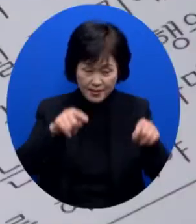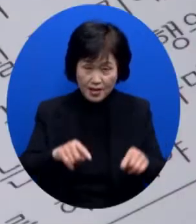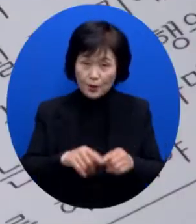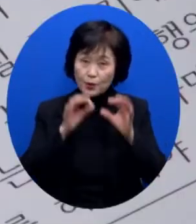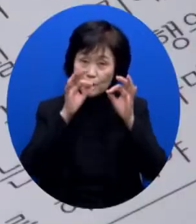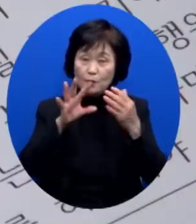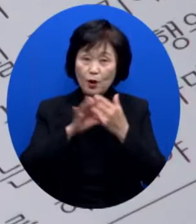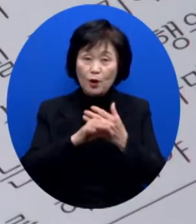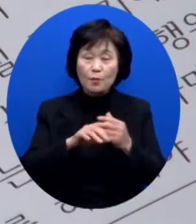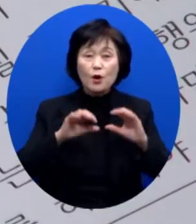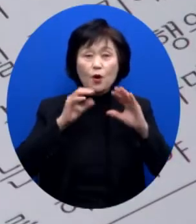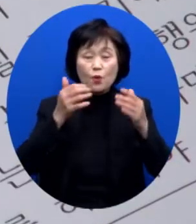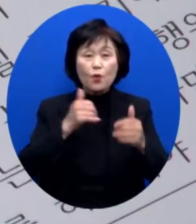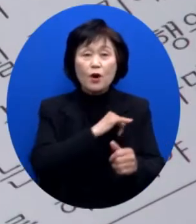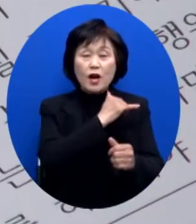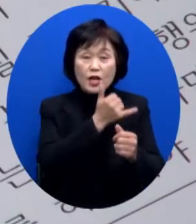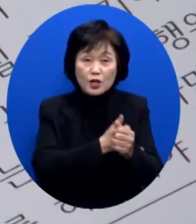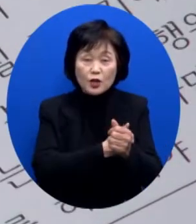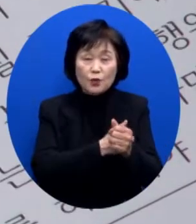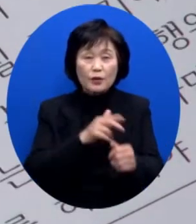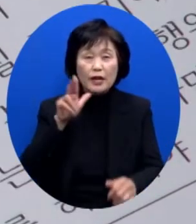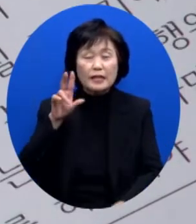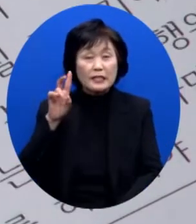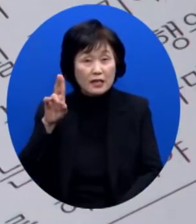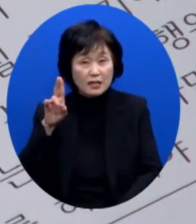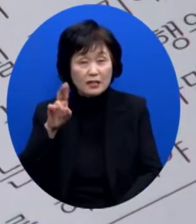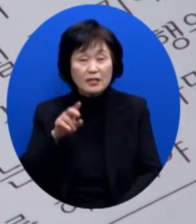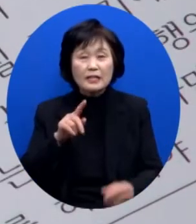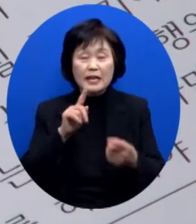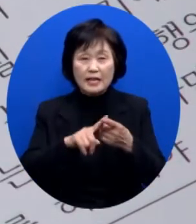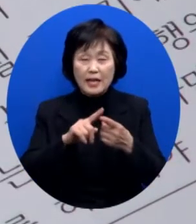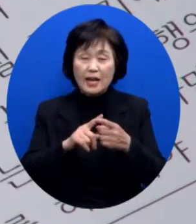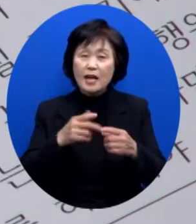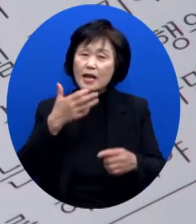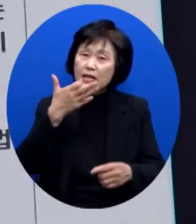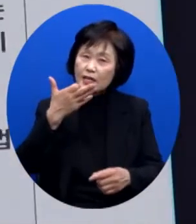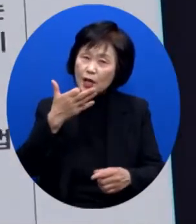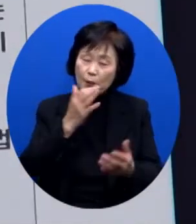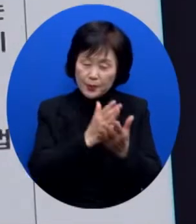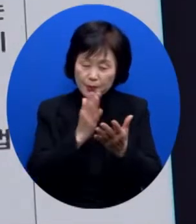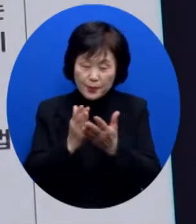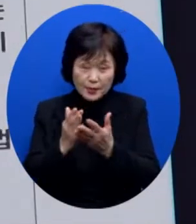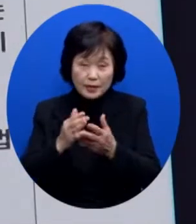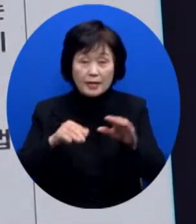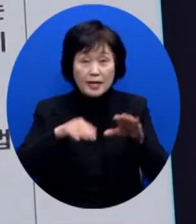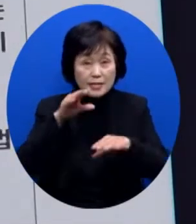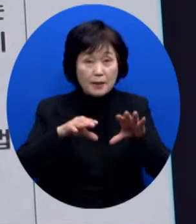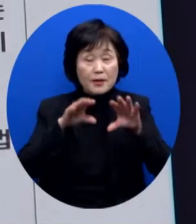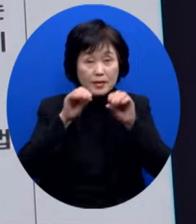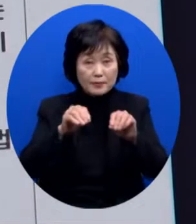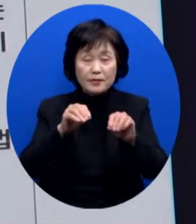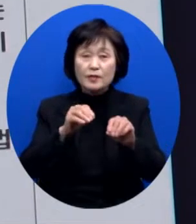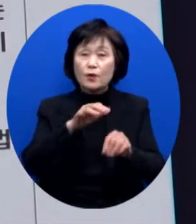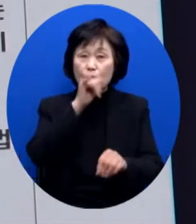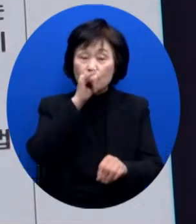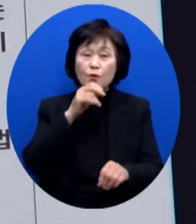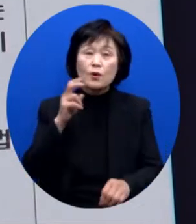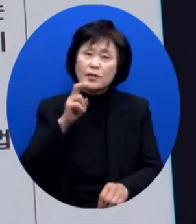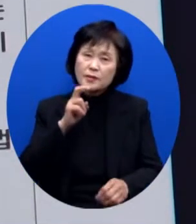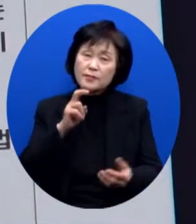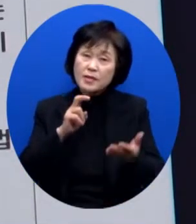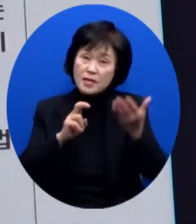국가인권위 의 성적 지향을 포함한 열악 19개 영역에서 이미 차별을 금지하고 있고 20여개가 넘는